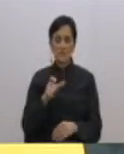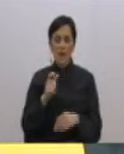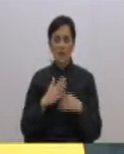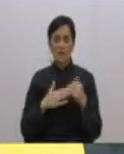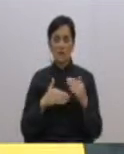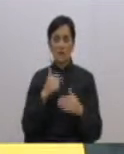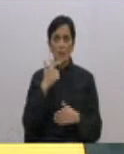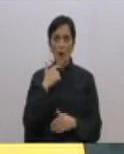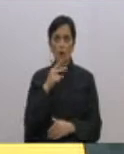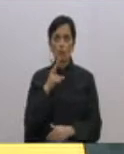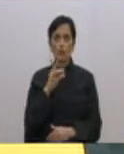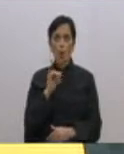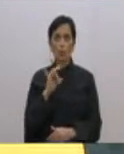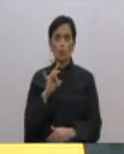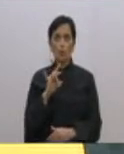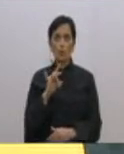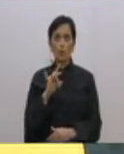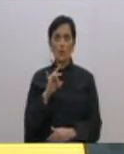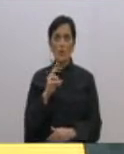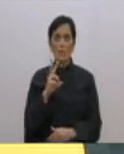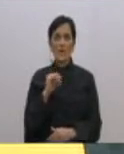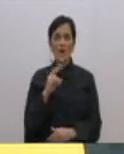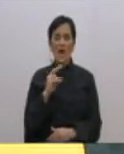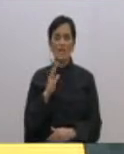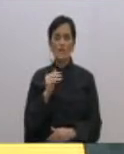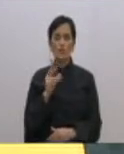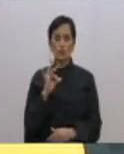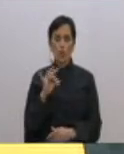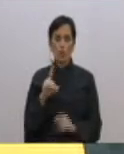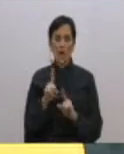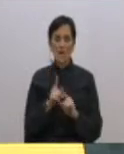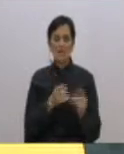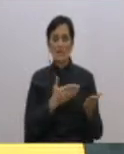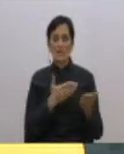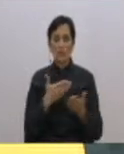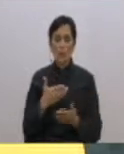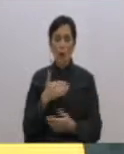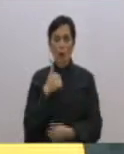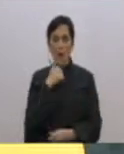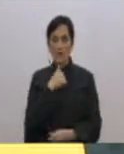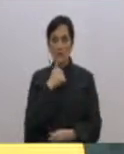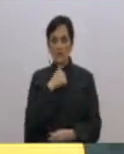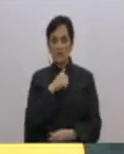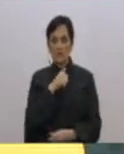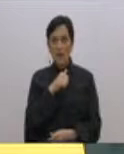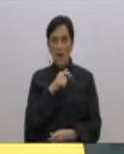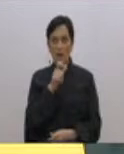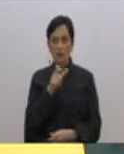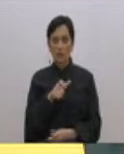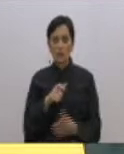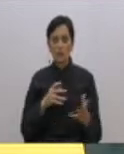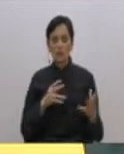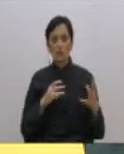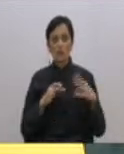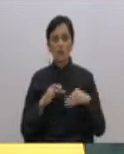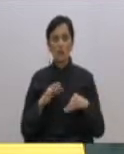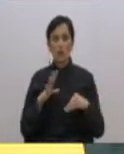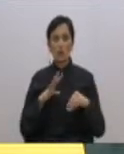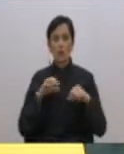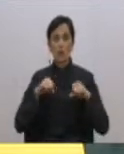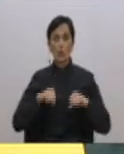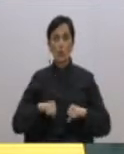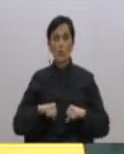batoni doktori Mihail Fichori. Ასევე მოწვეულ ექსპერტებთან Expertebat, ჩართულები იყვნენ